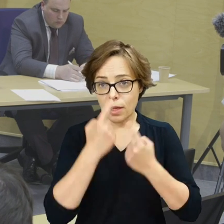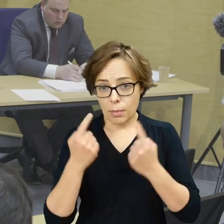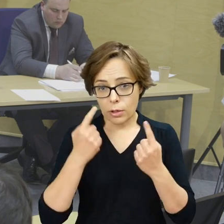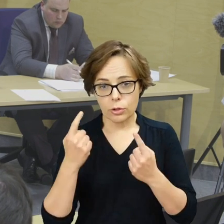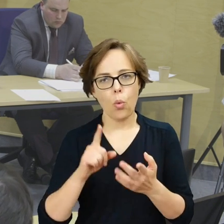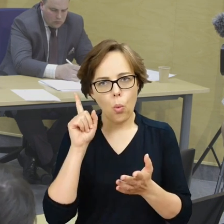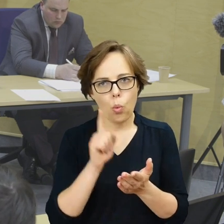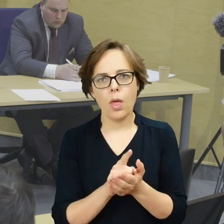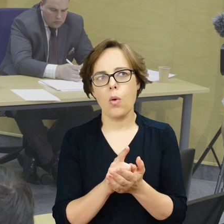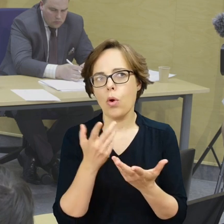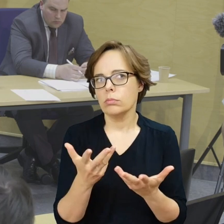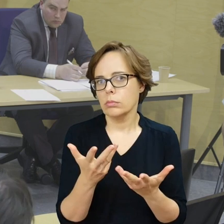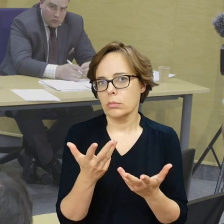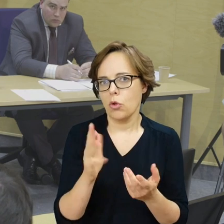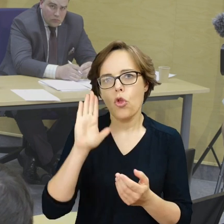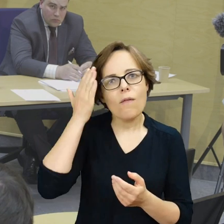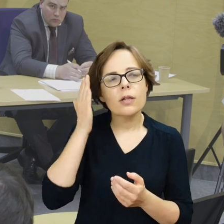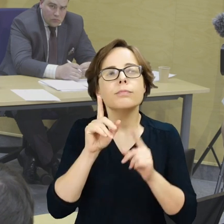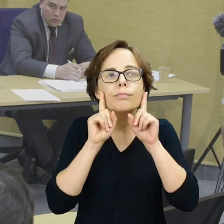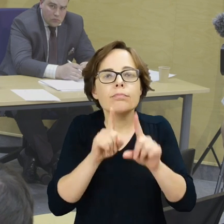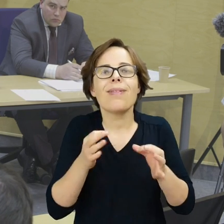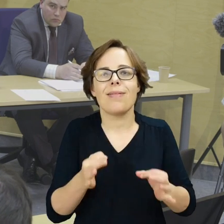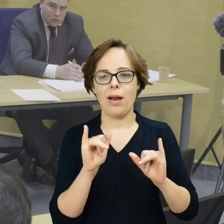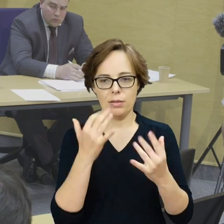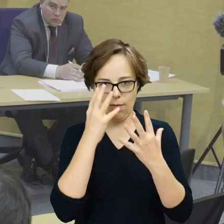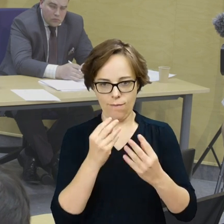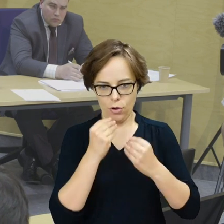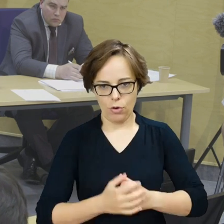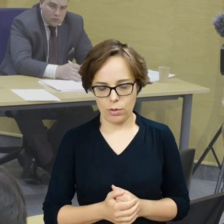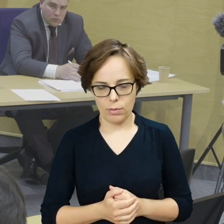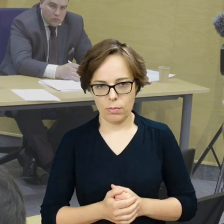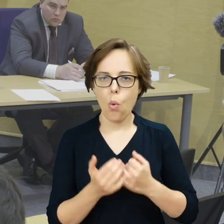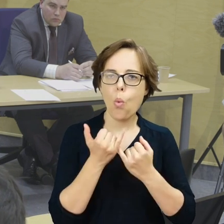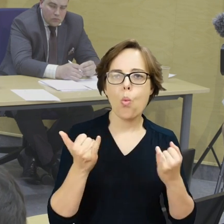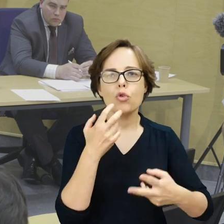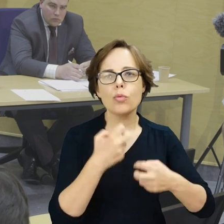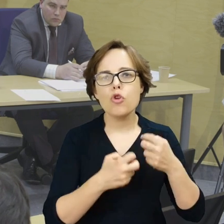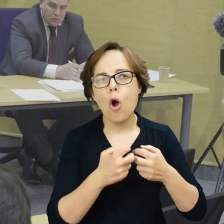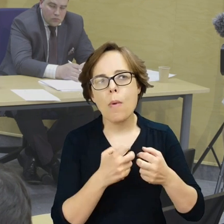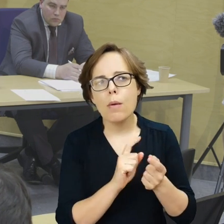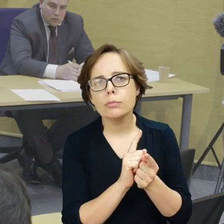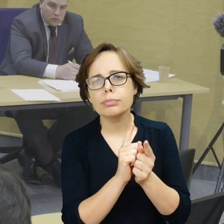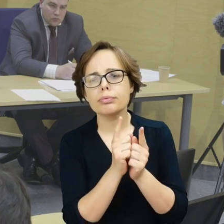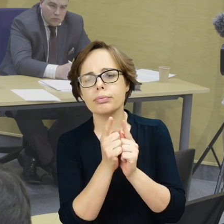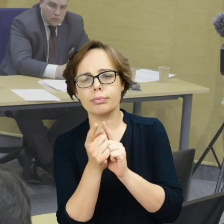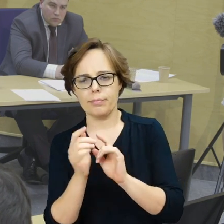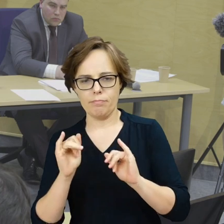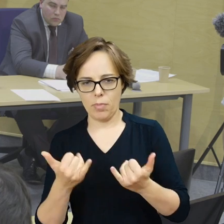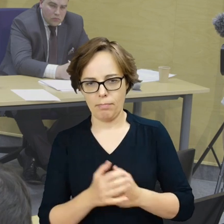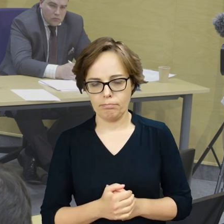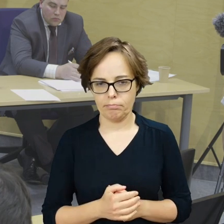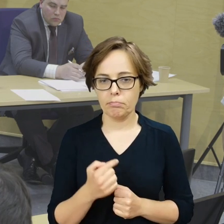jak jest, jak ewoluowały te problemy. I ja jeszcze poproszę cię, abyś miał z tyłu głowy